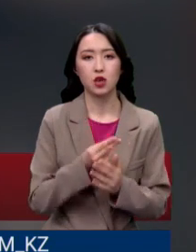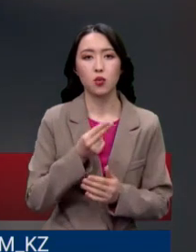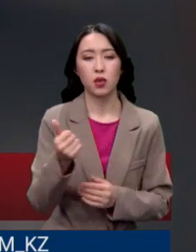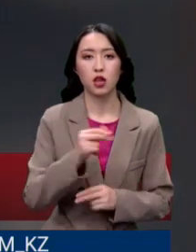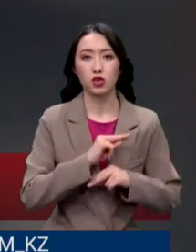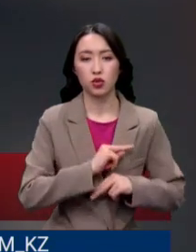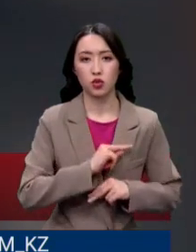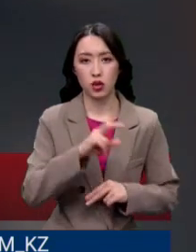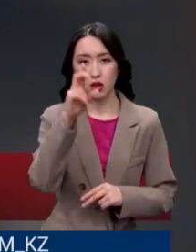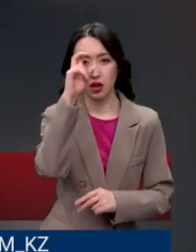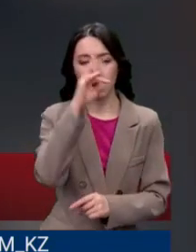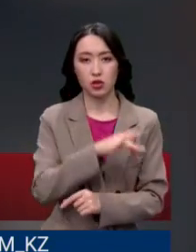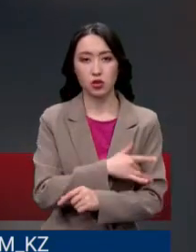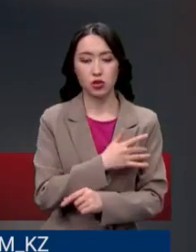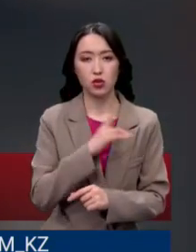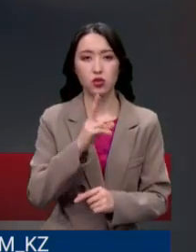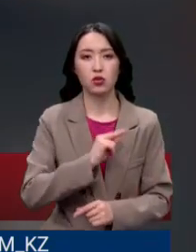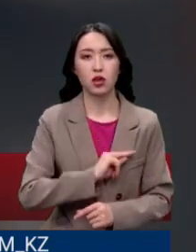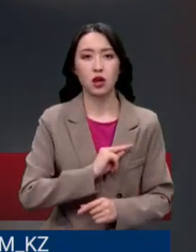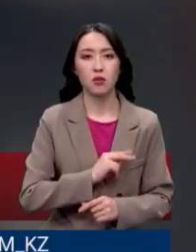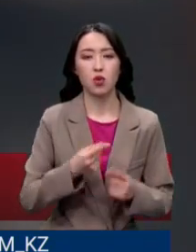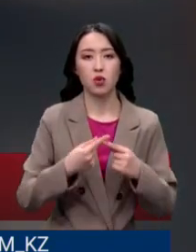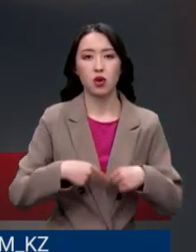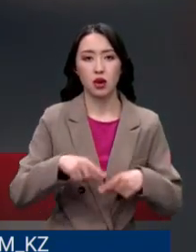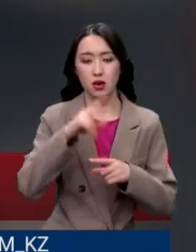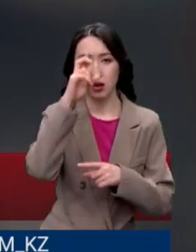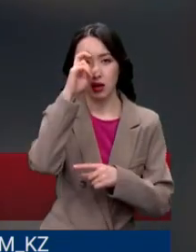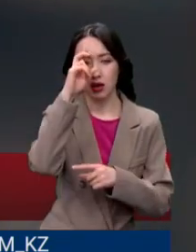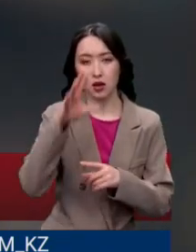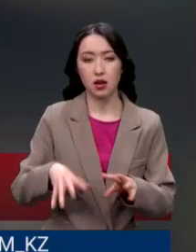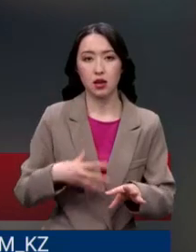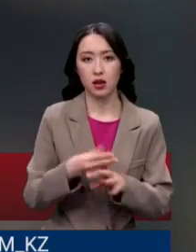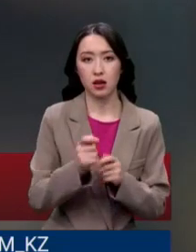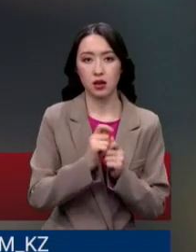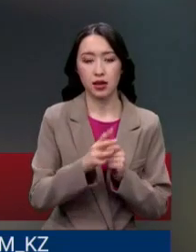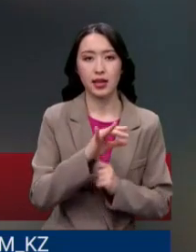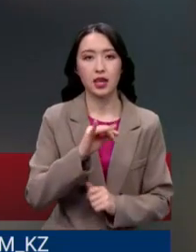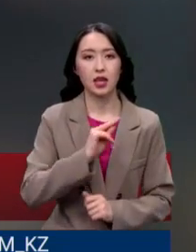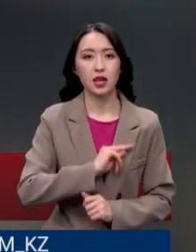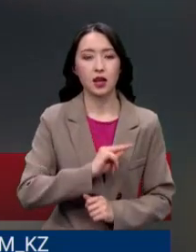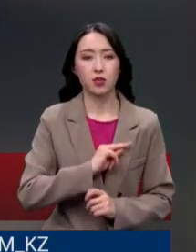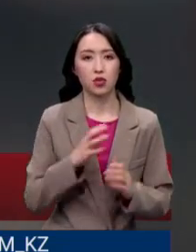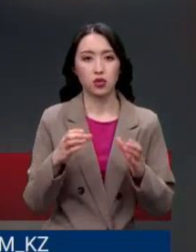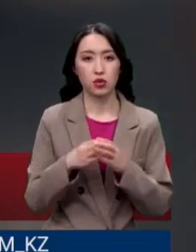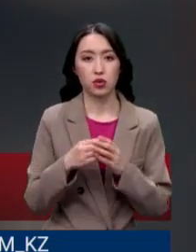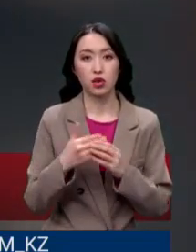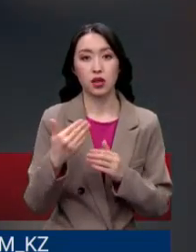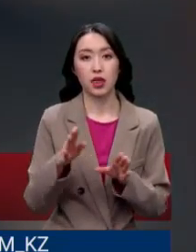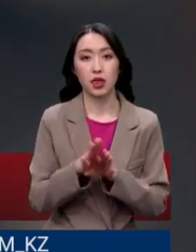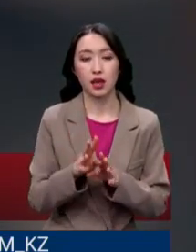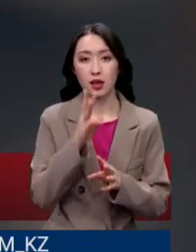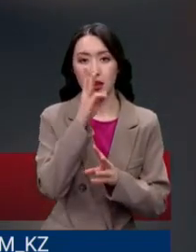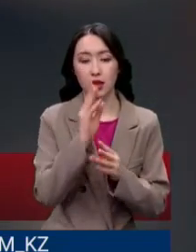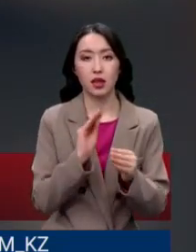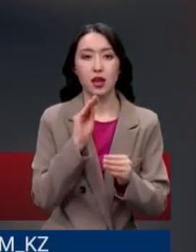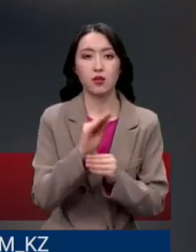служащих, работников организации, содержащихся за счет государственного бюджета, а также работников казенных предприятий, такие доплаты